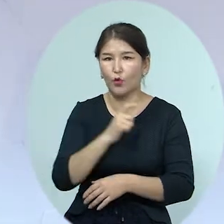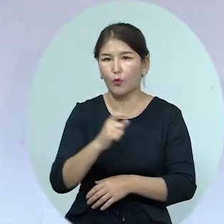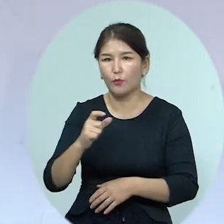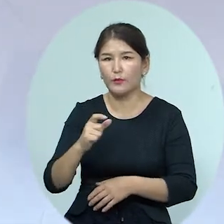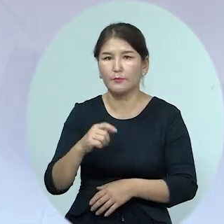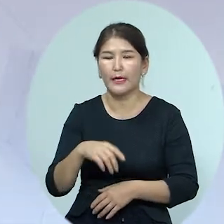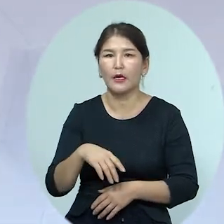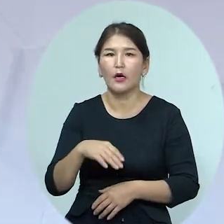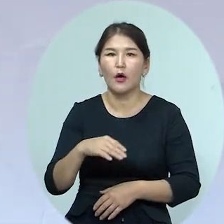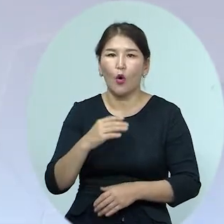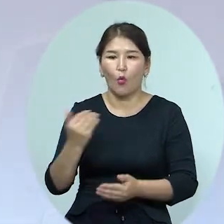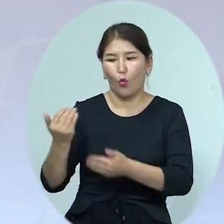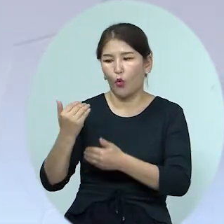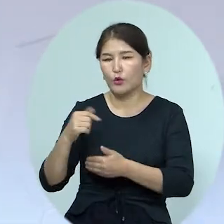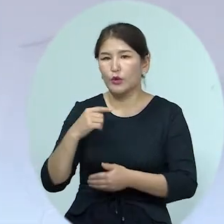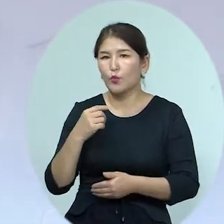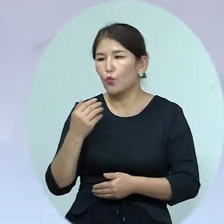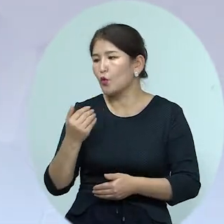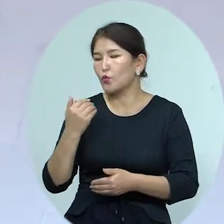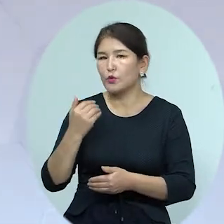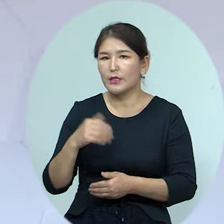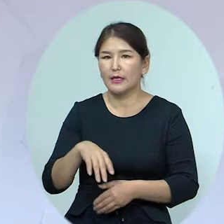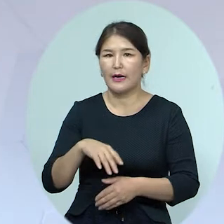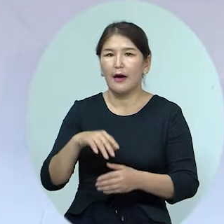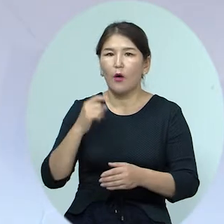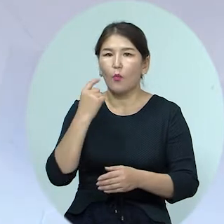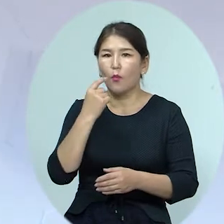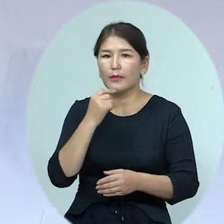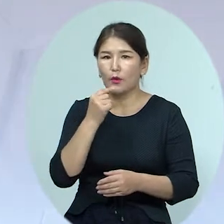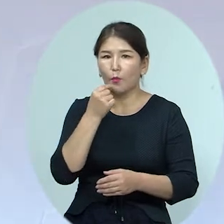үнсэх, хүүхдийн аманд хийх угжийг амаараа цэвэрлэх,